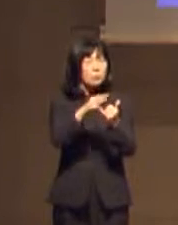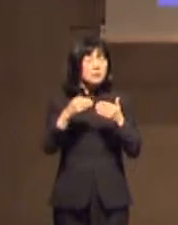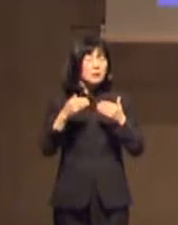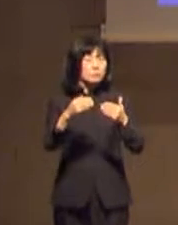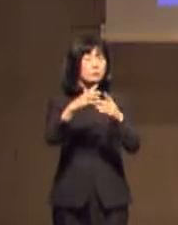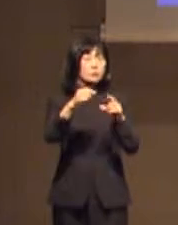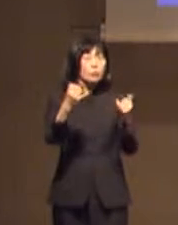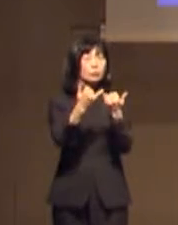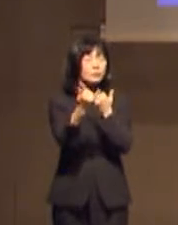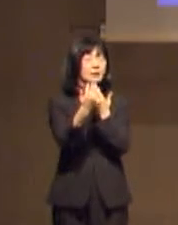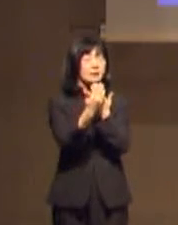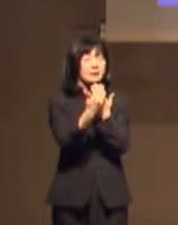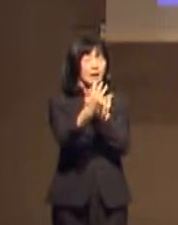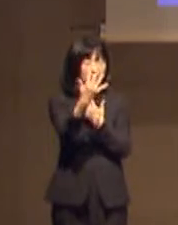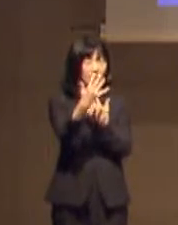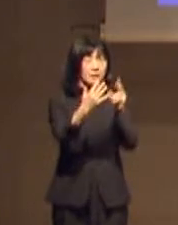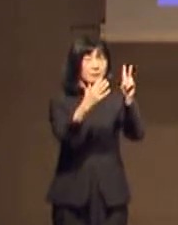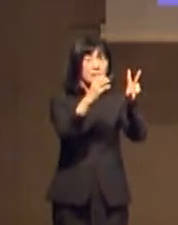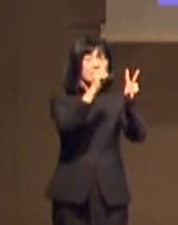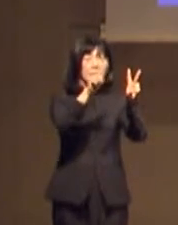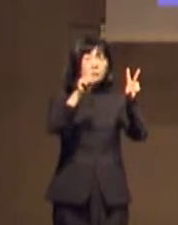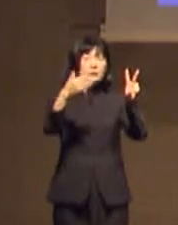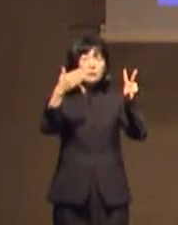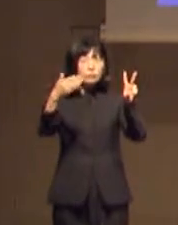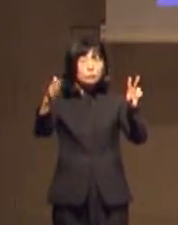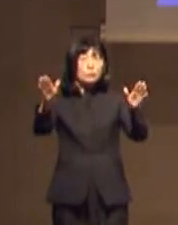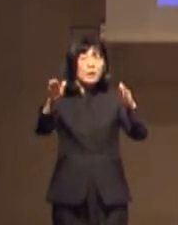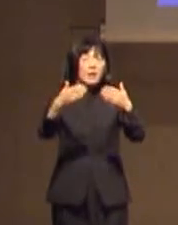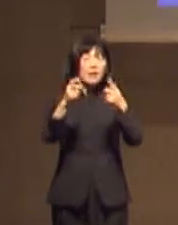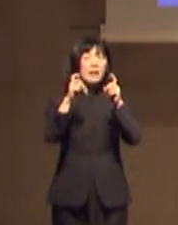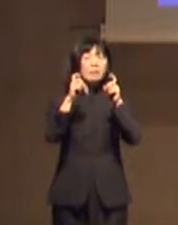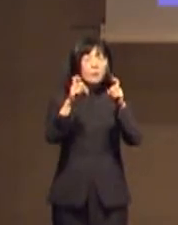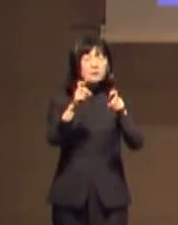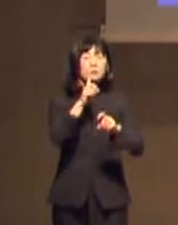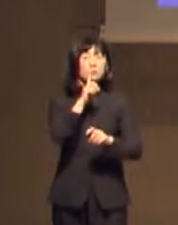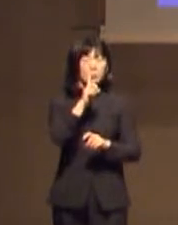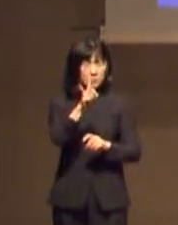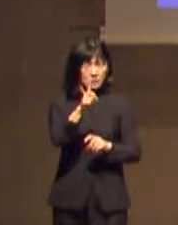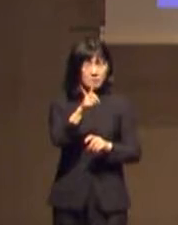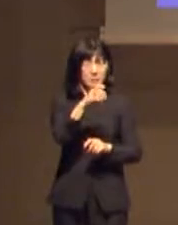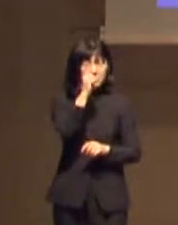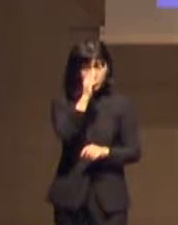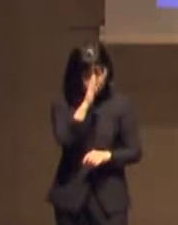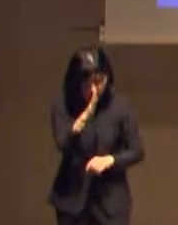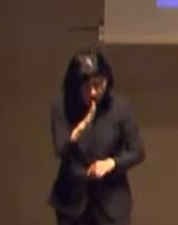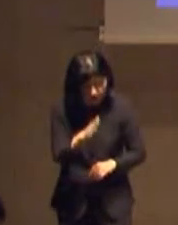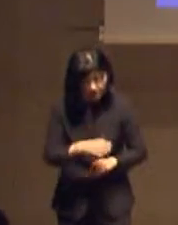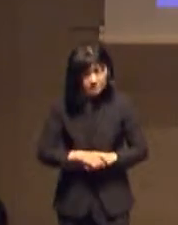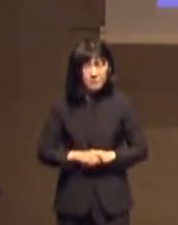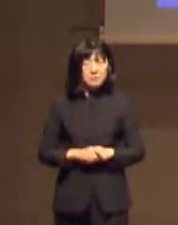会2019閉会の挨拶を申し上げます。ではよろしくお願いします。